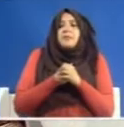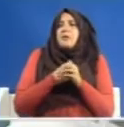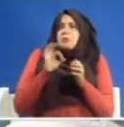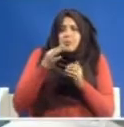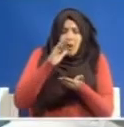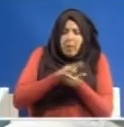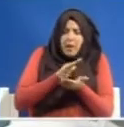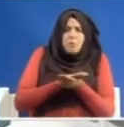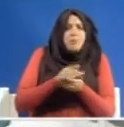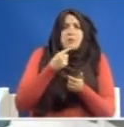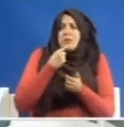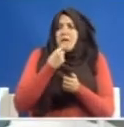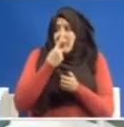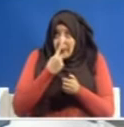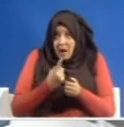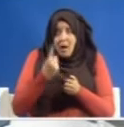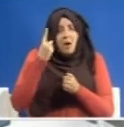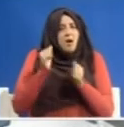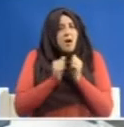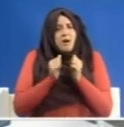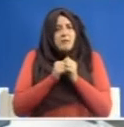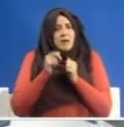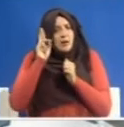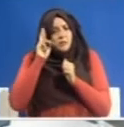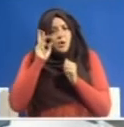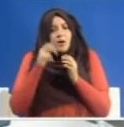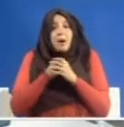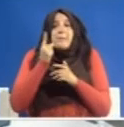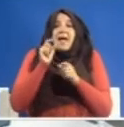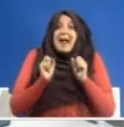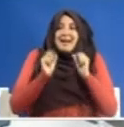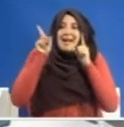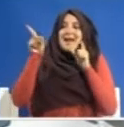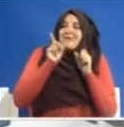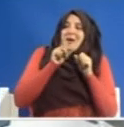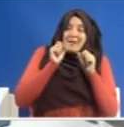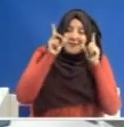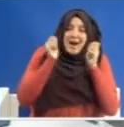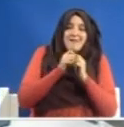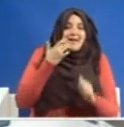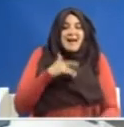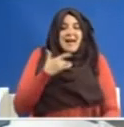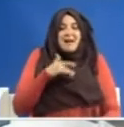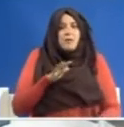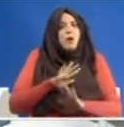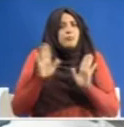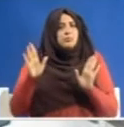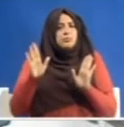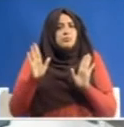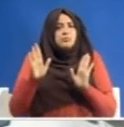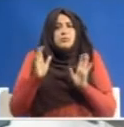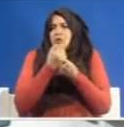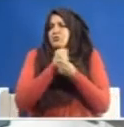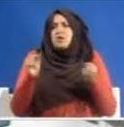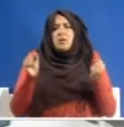وفي العبادة بوجه مشروع. أما أن وجدت نفسها يعني حائض انتقلت من عذر إلى عذر فالحرج